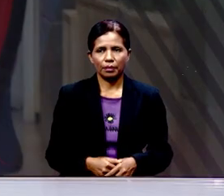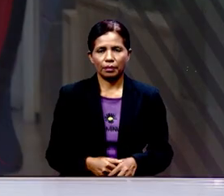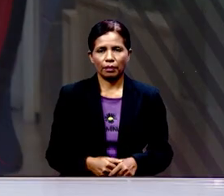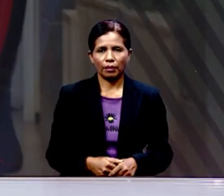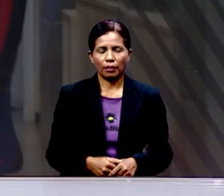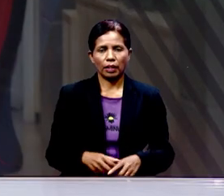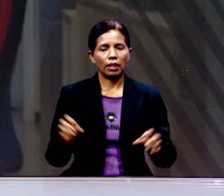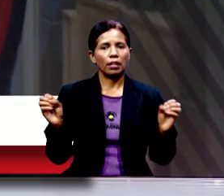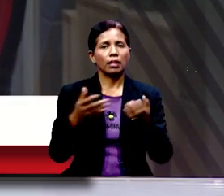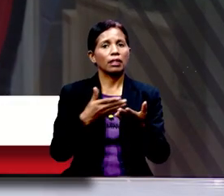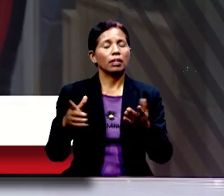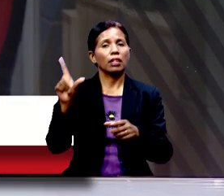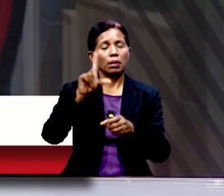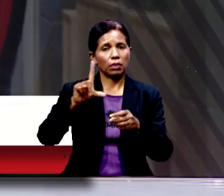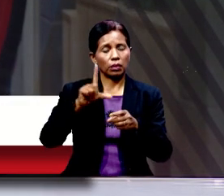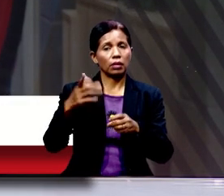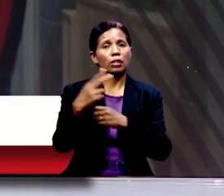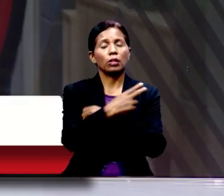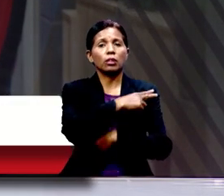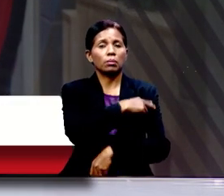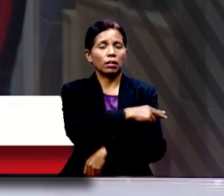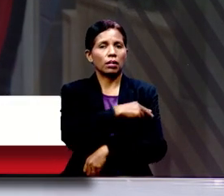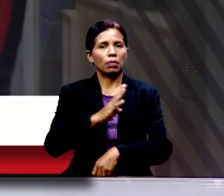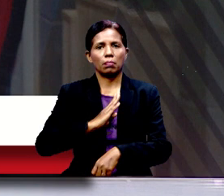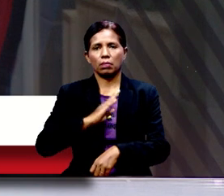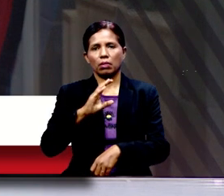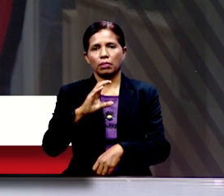falta residente e o laboratório e o Hospital Regional Bocau.